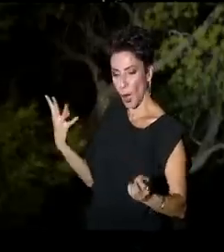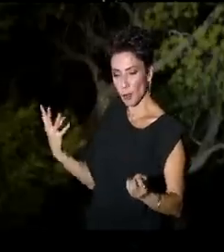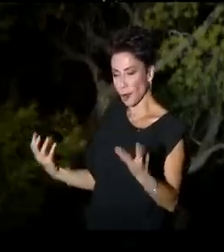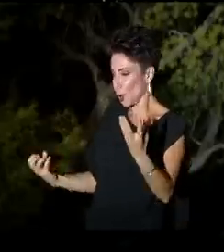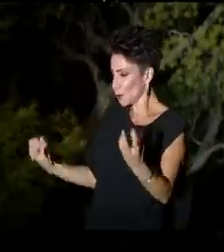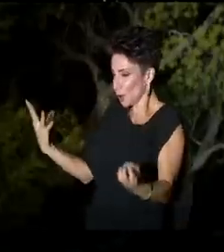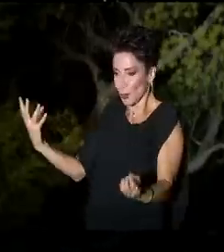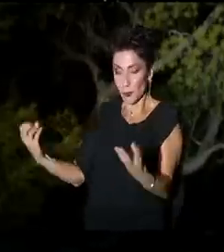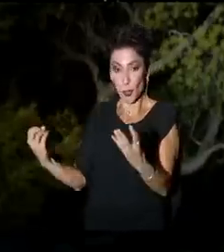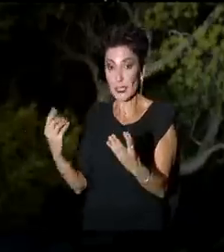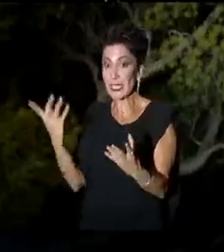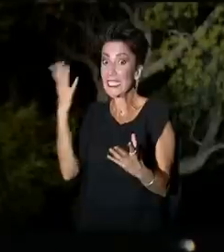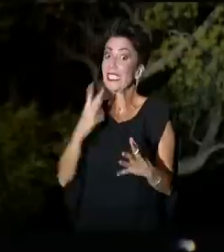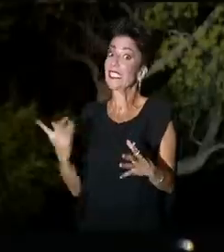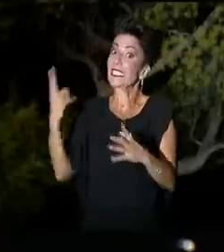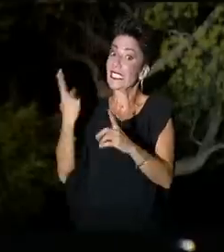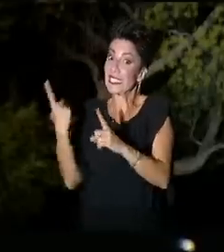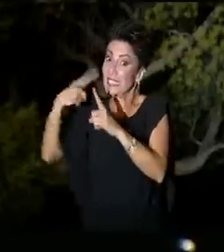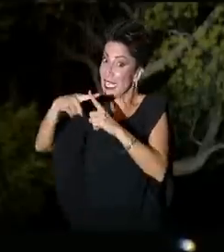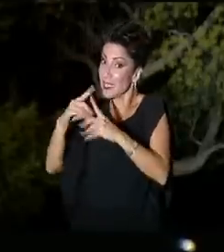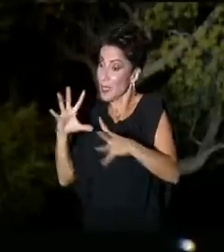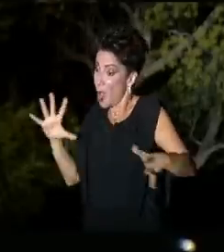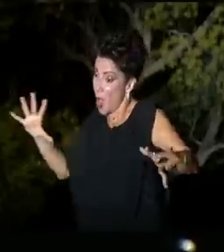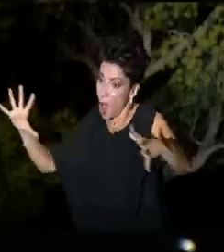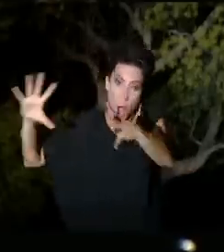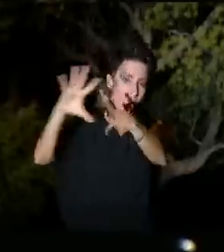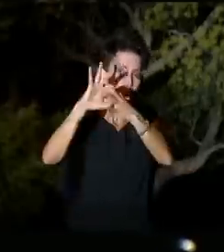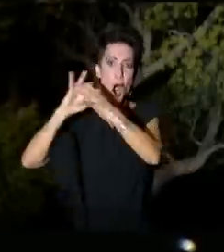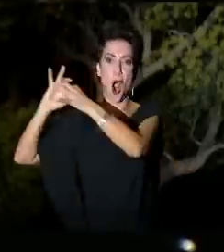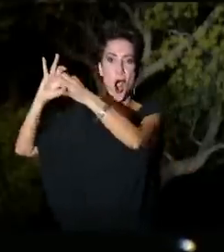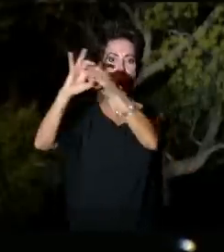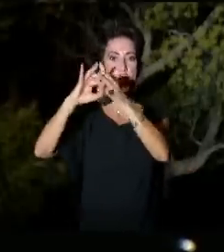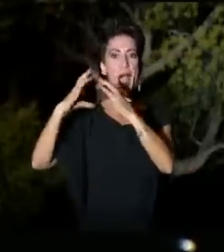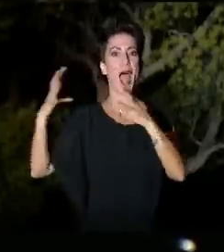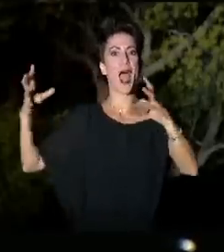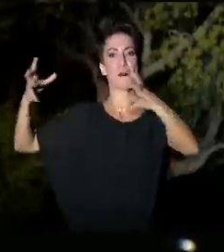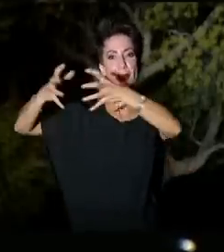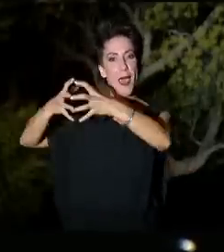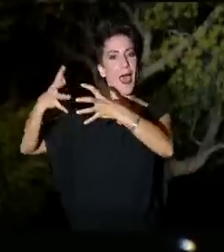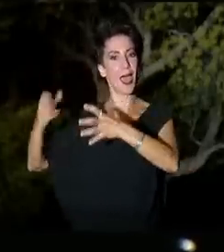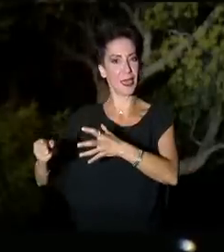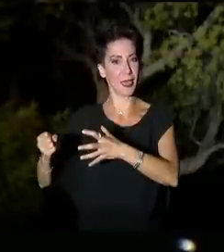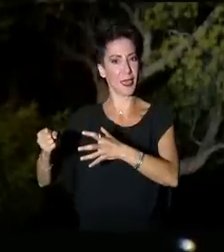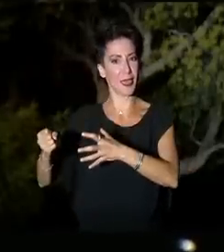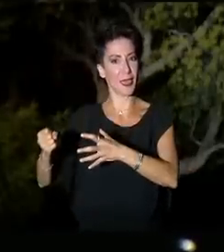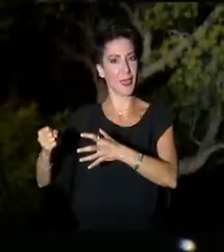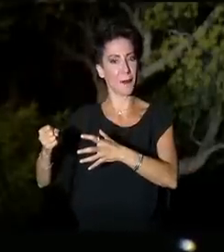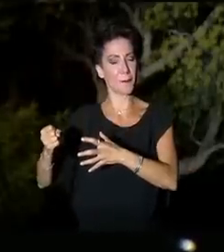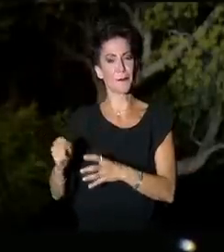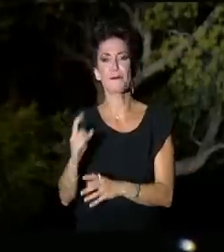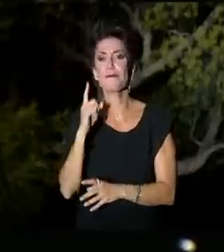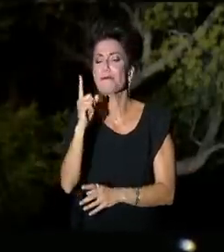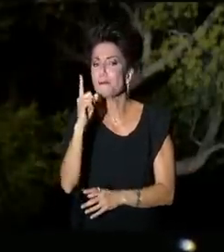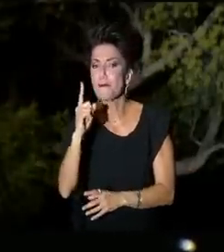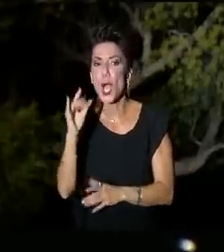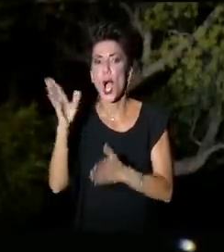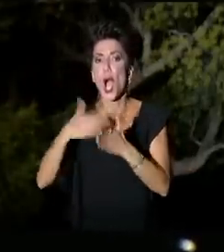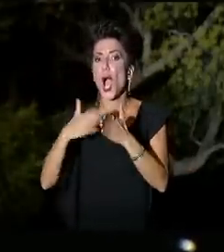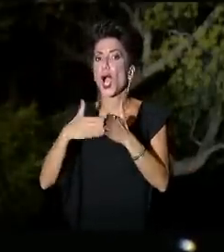ως αναπόσπαστα τμήματα ενός ενιαίου συνόλου. Ενώ οι χρωματικές